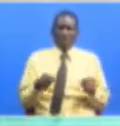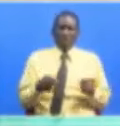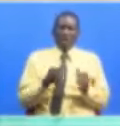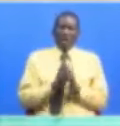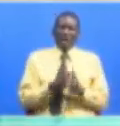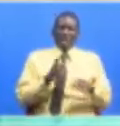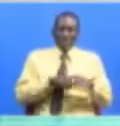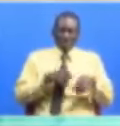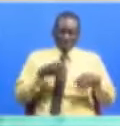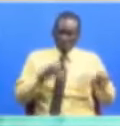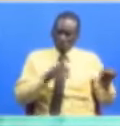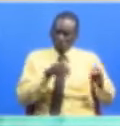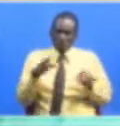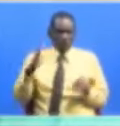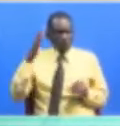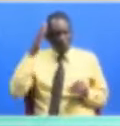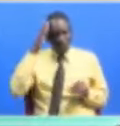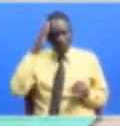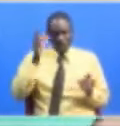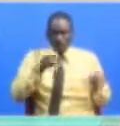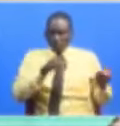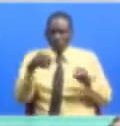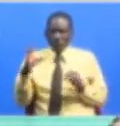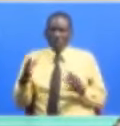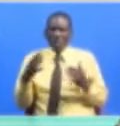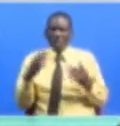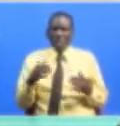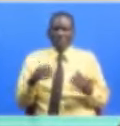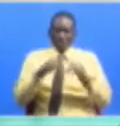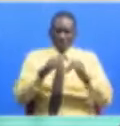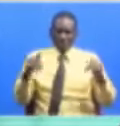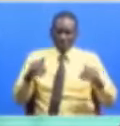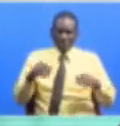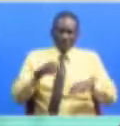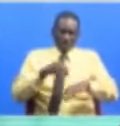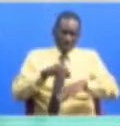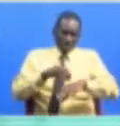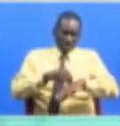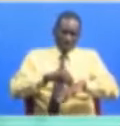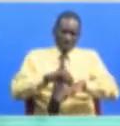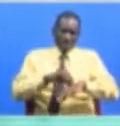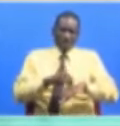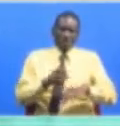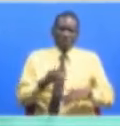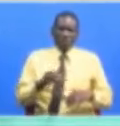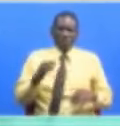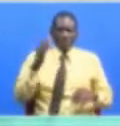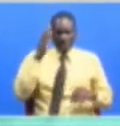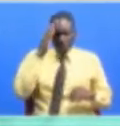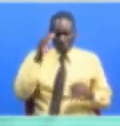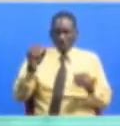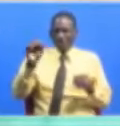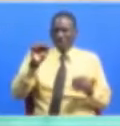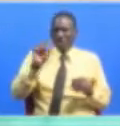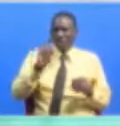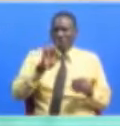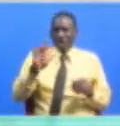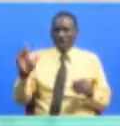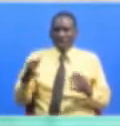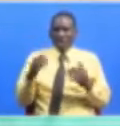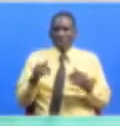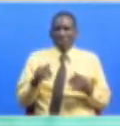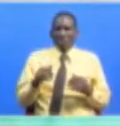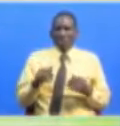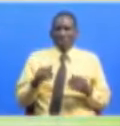Na wakati ilijaribu kutoka kwa kishwa haikutoka. So iliseparate nyama ya kishwa na skale. Ikakuwa sasa